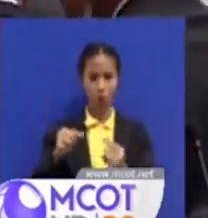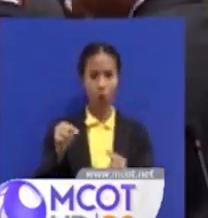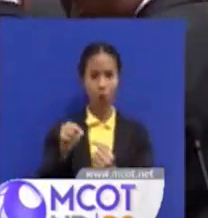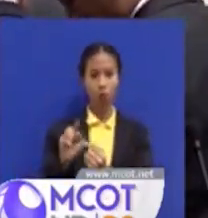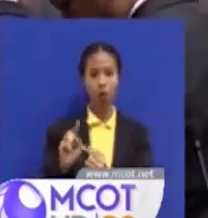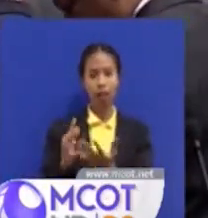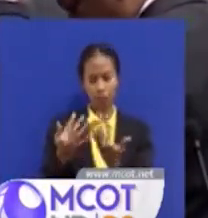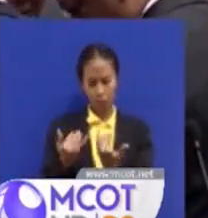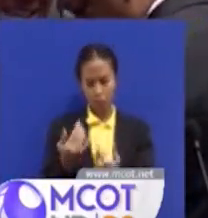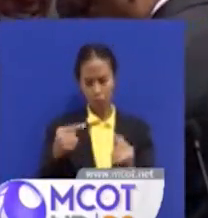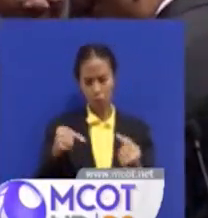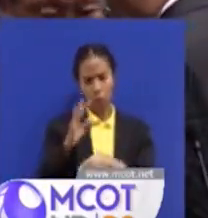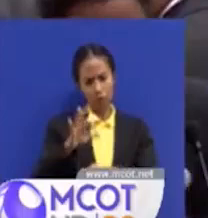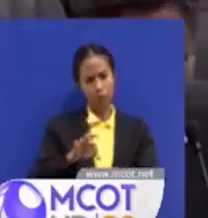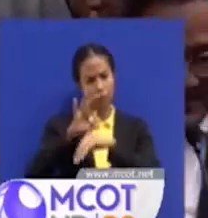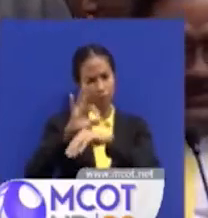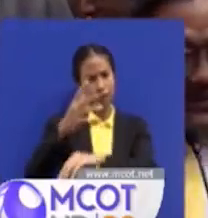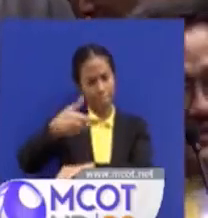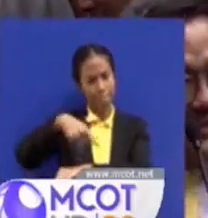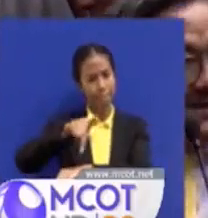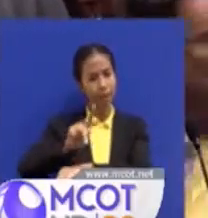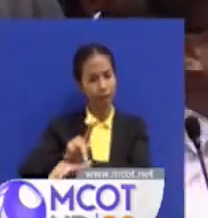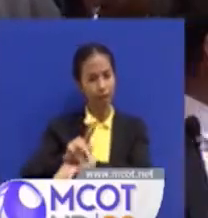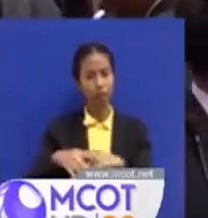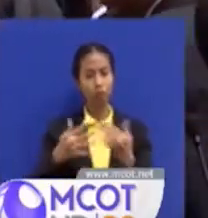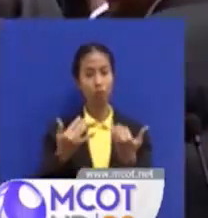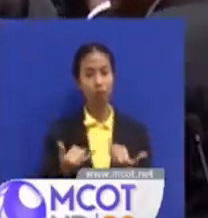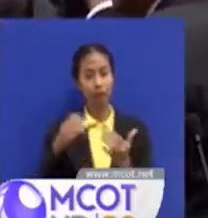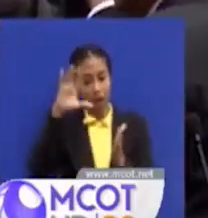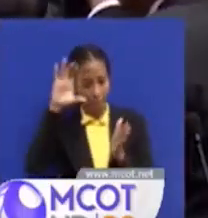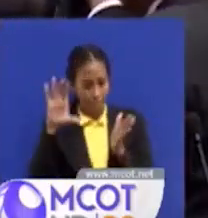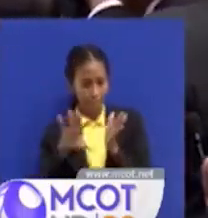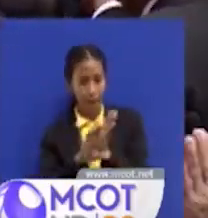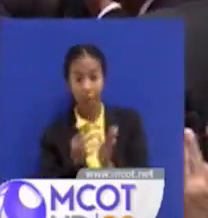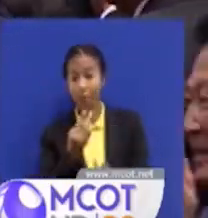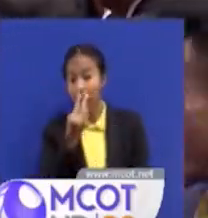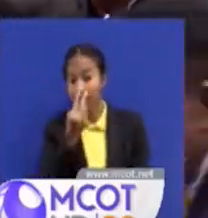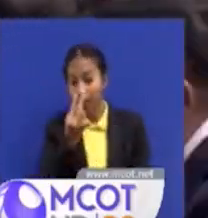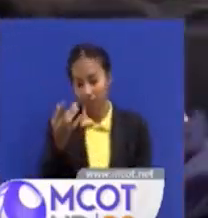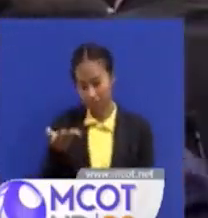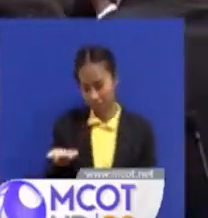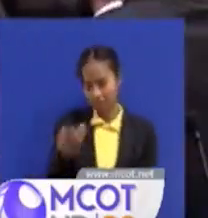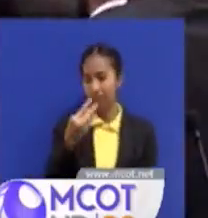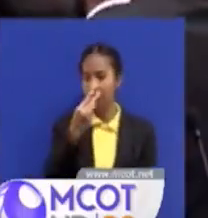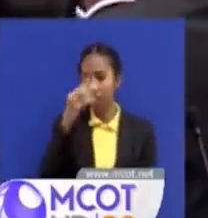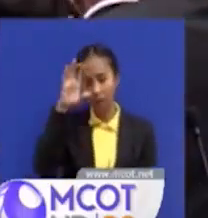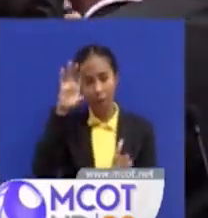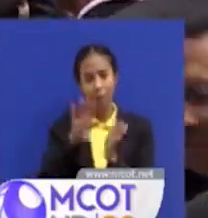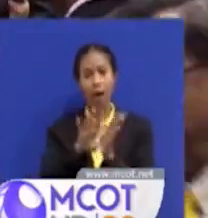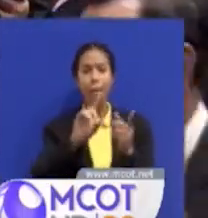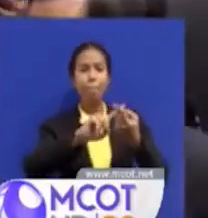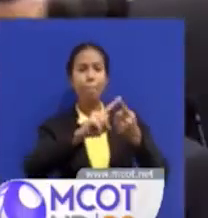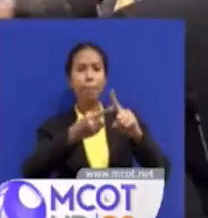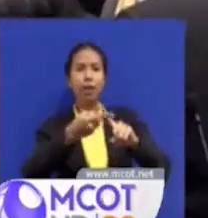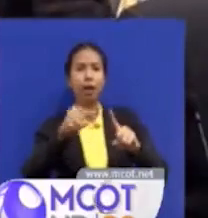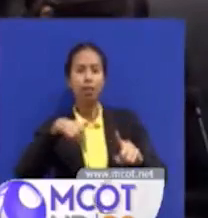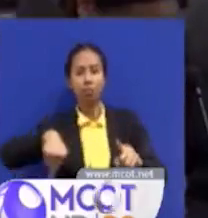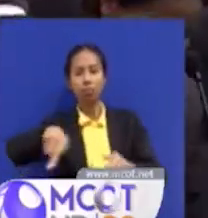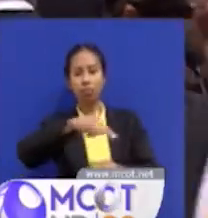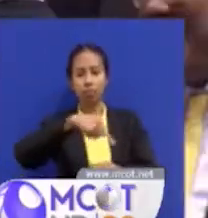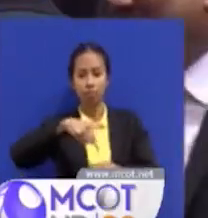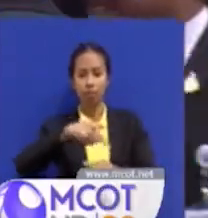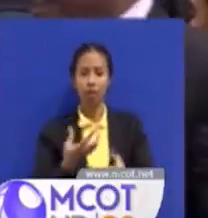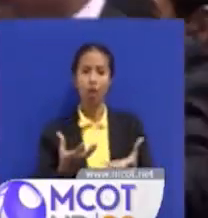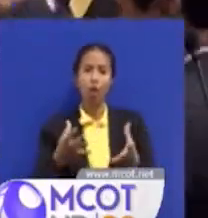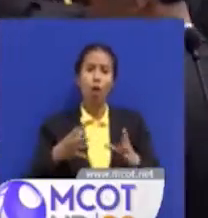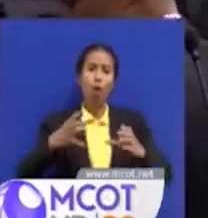มปี2529นะคะจนถึงวันที่29เมษายนปี2531ค่ะและครั้งนี้ก็ได้ก